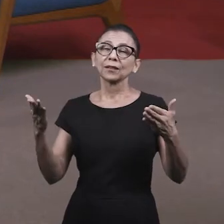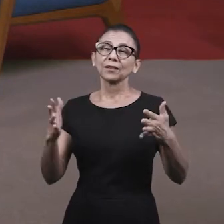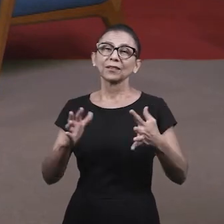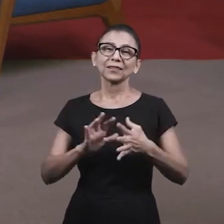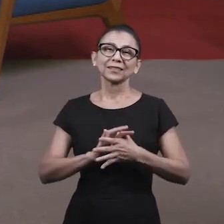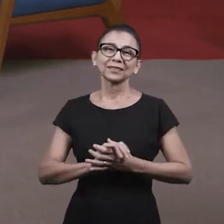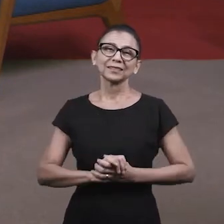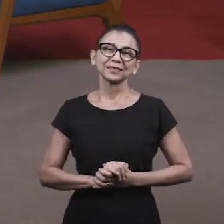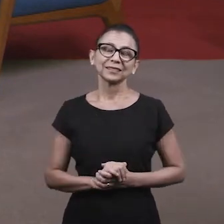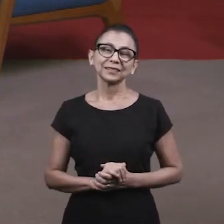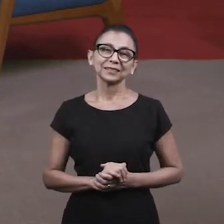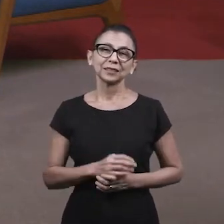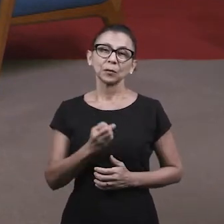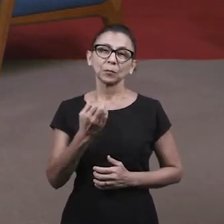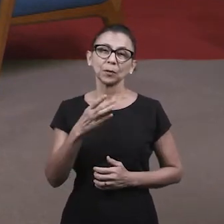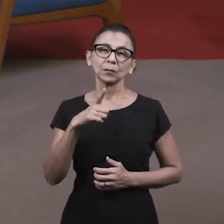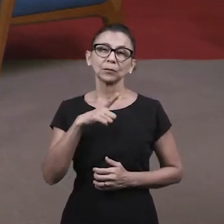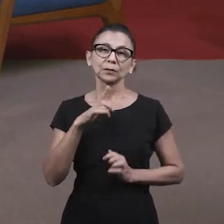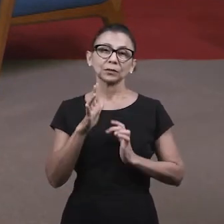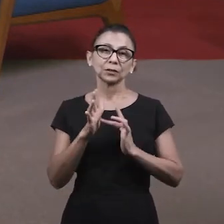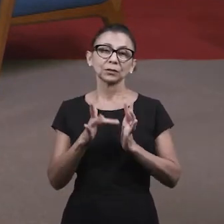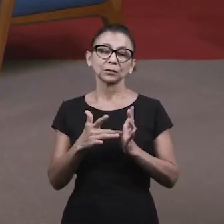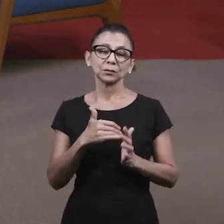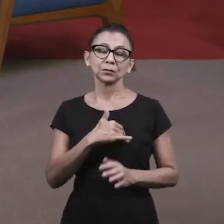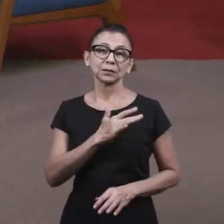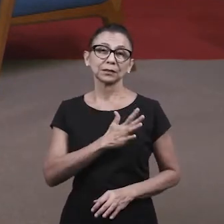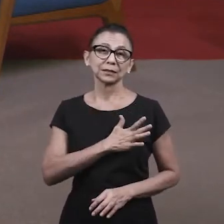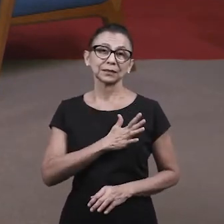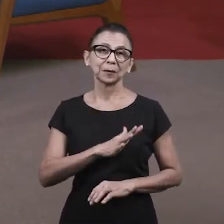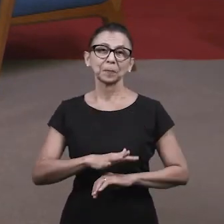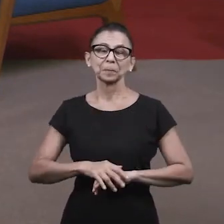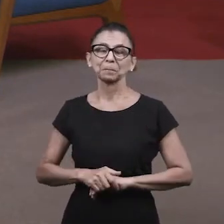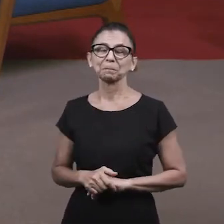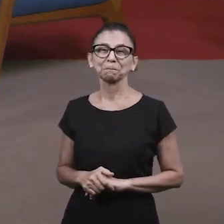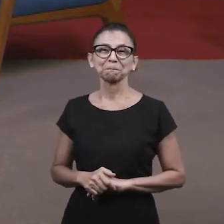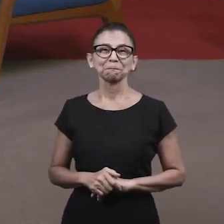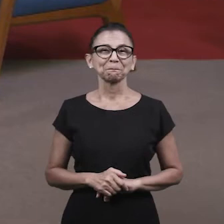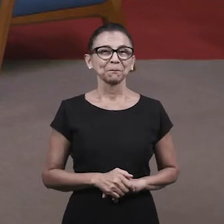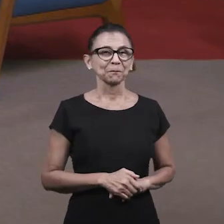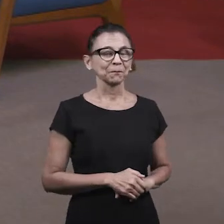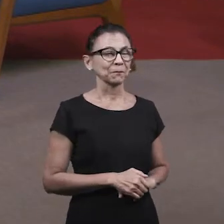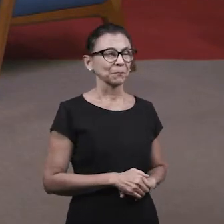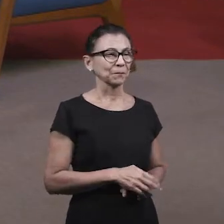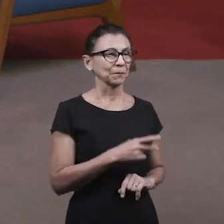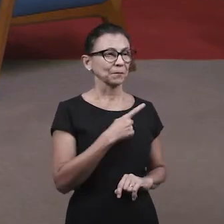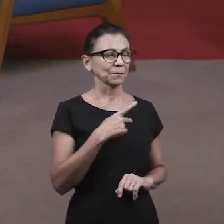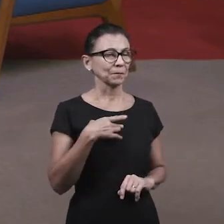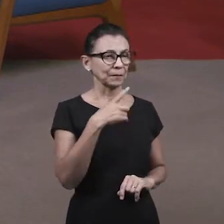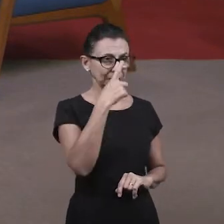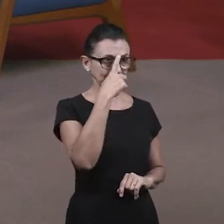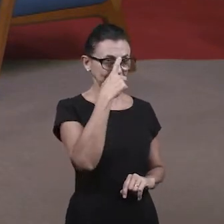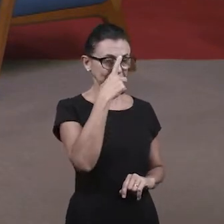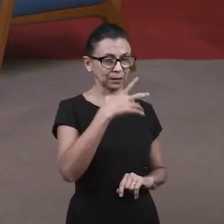meilleur. Daniel, ça c'est la dernière édition du volet Leçon du Manaïm. Nous allons parler sur le mystère, sur la révélation, sur